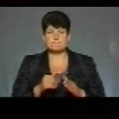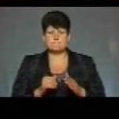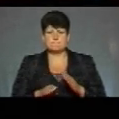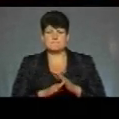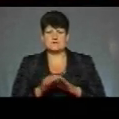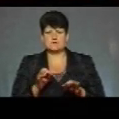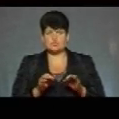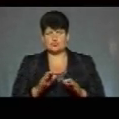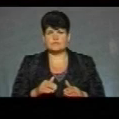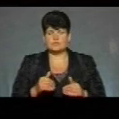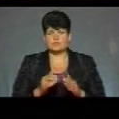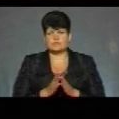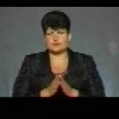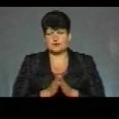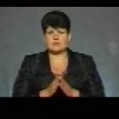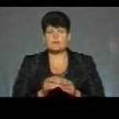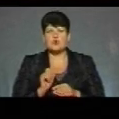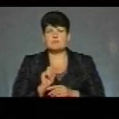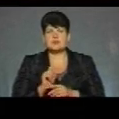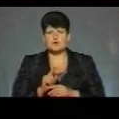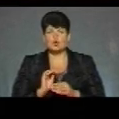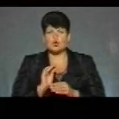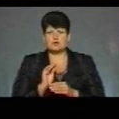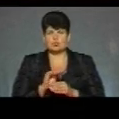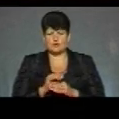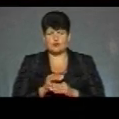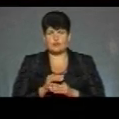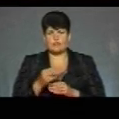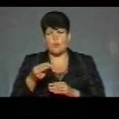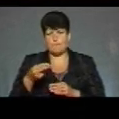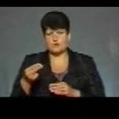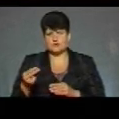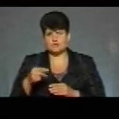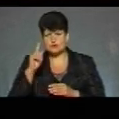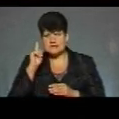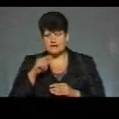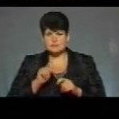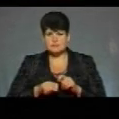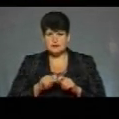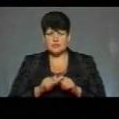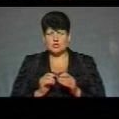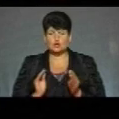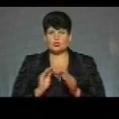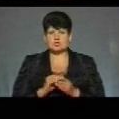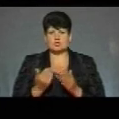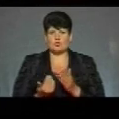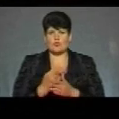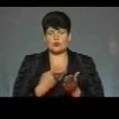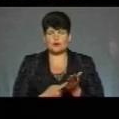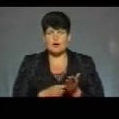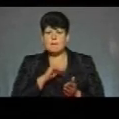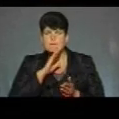Майка звернувся до суду з клопотанням про призначення додаткової почерпознавчої експертизи та долучення нових доказів. Мати загиблого